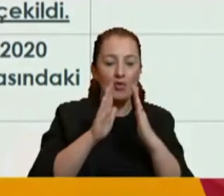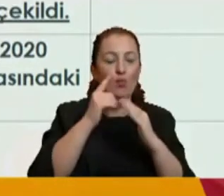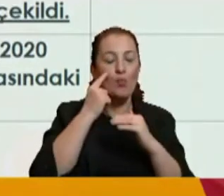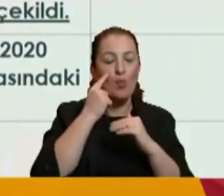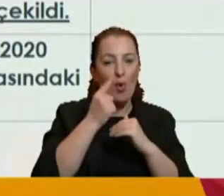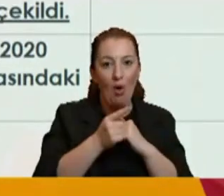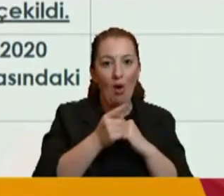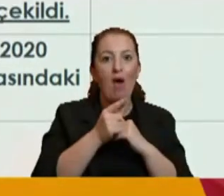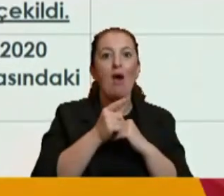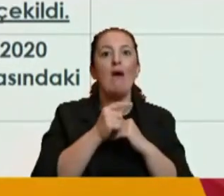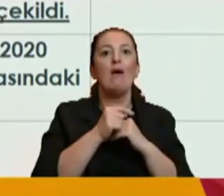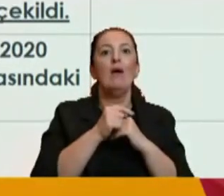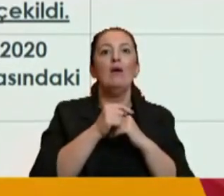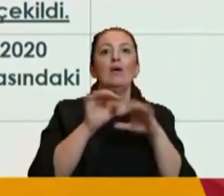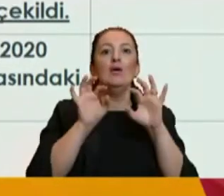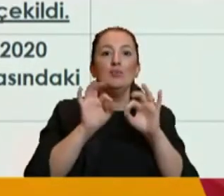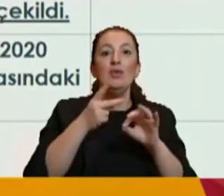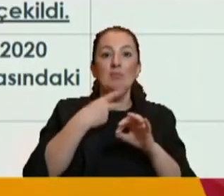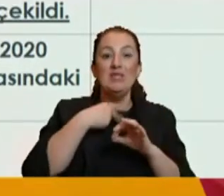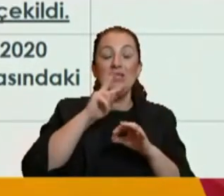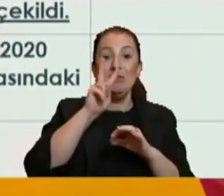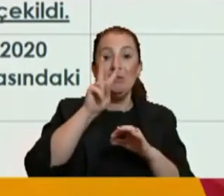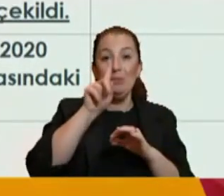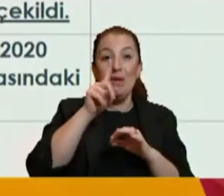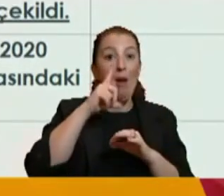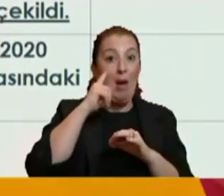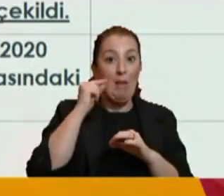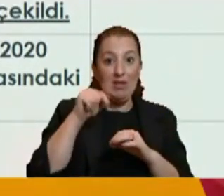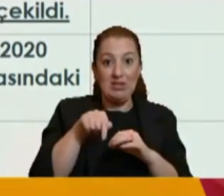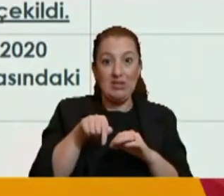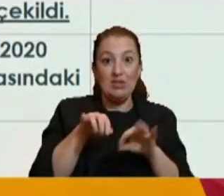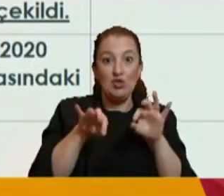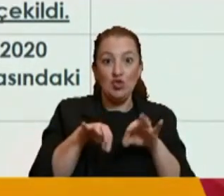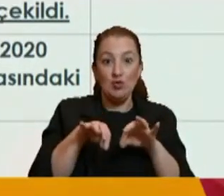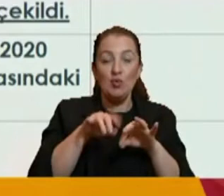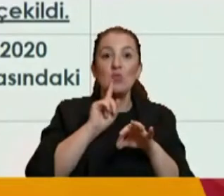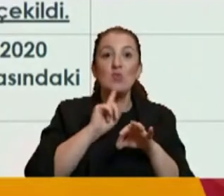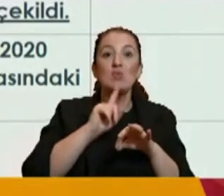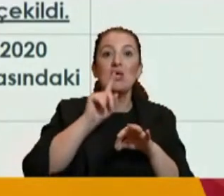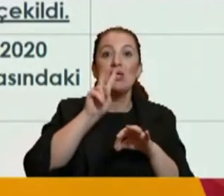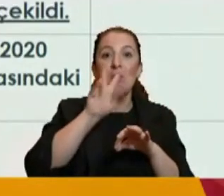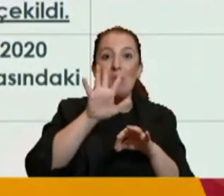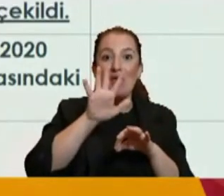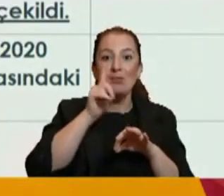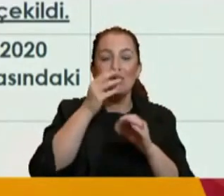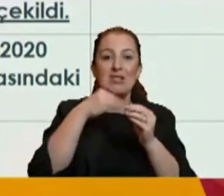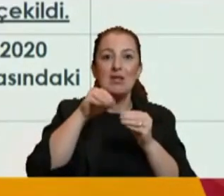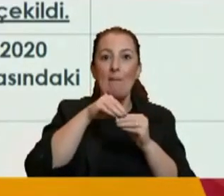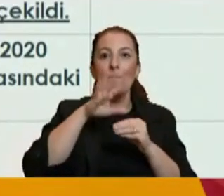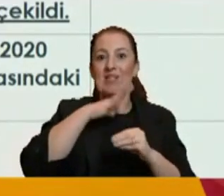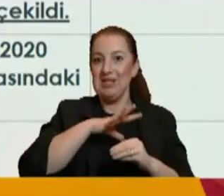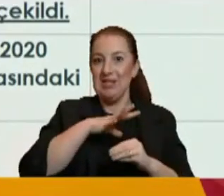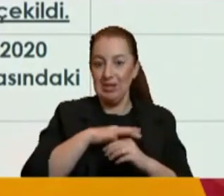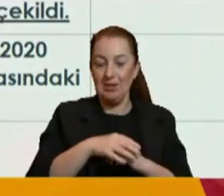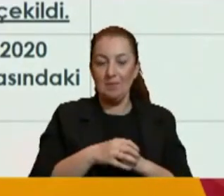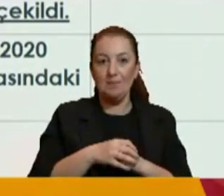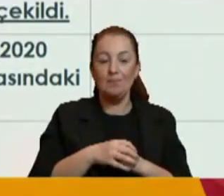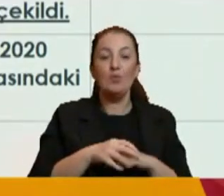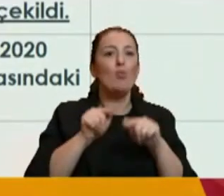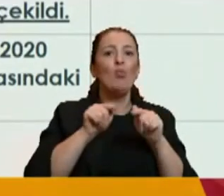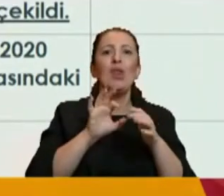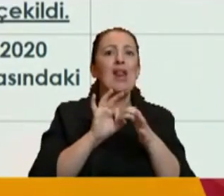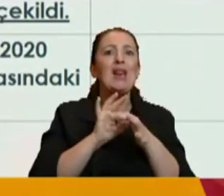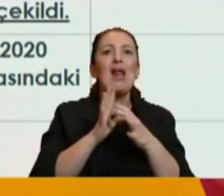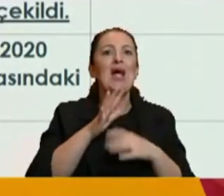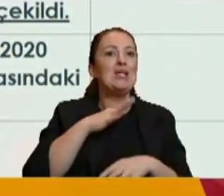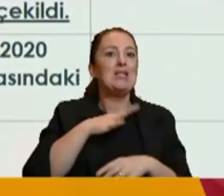şu anda biz 2021 mayıs'ında yüzde yirmi Beşlik bir talepte bulunduk Bunu niye